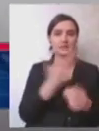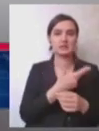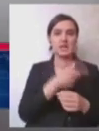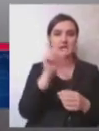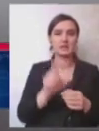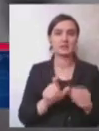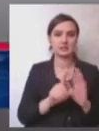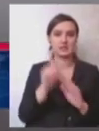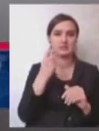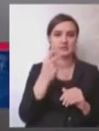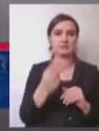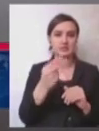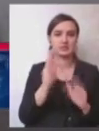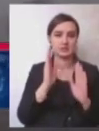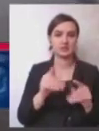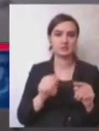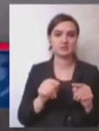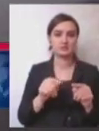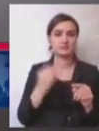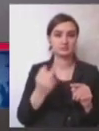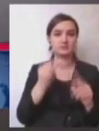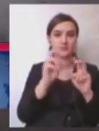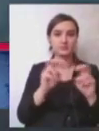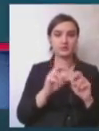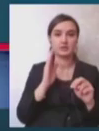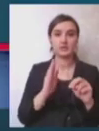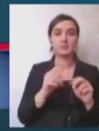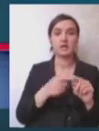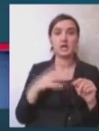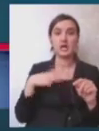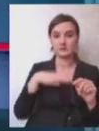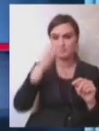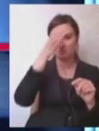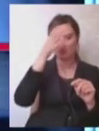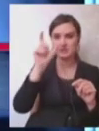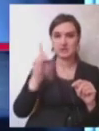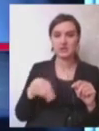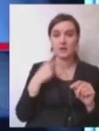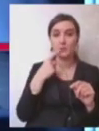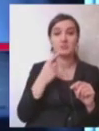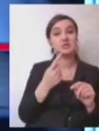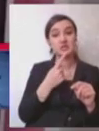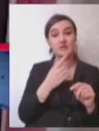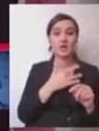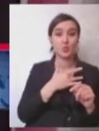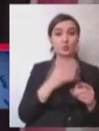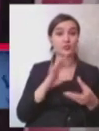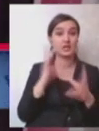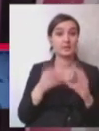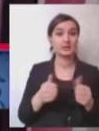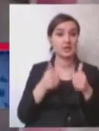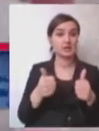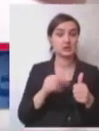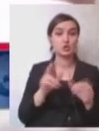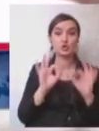დაიწყება ადამიანებზე და როგორც ქართველმა მეცნიერმა განგვიმარტა, სავარაუდოდ თუ ყველაფერი კარგად და სწორად